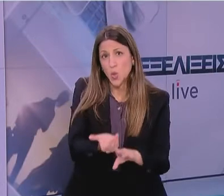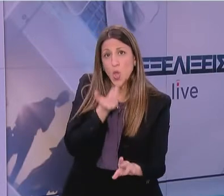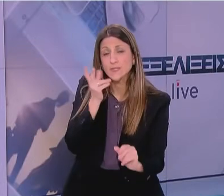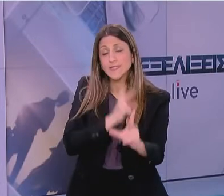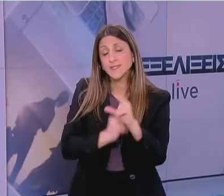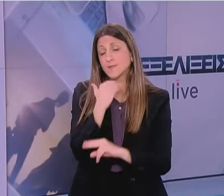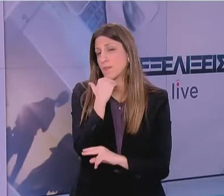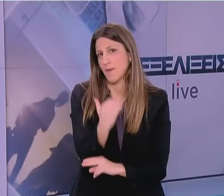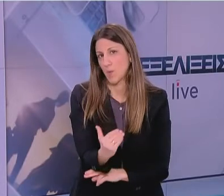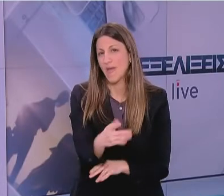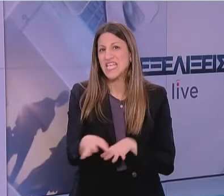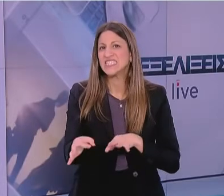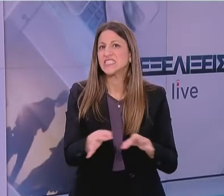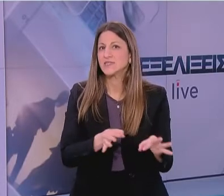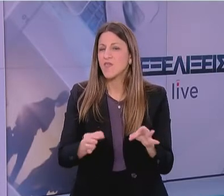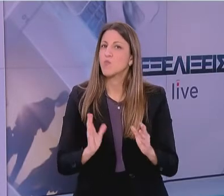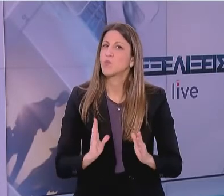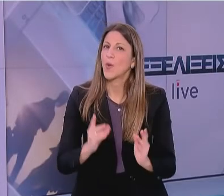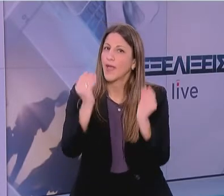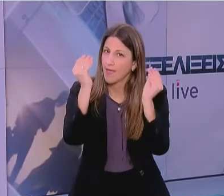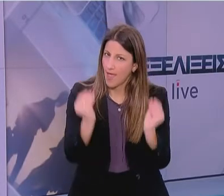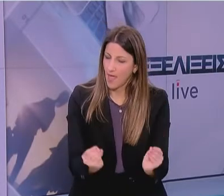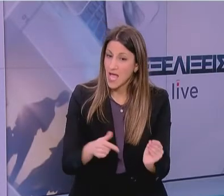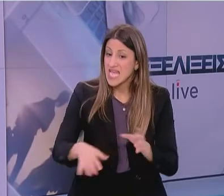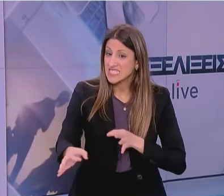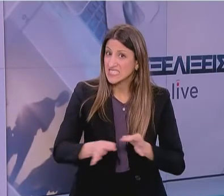πρώτο μέρος του σχεδίου μας, το οποίο ολοκληρώνεται στις